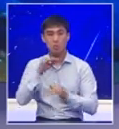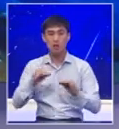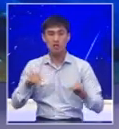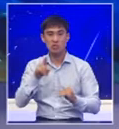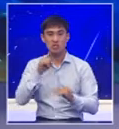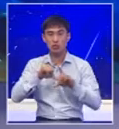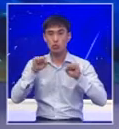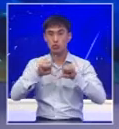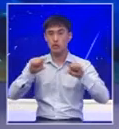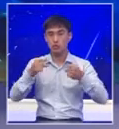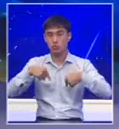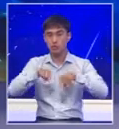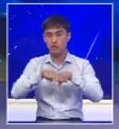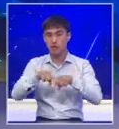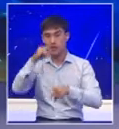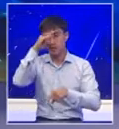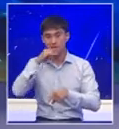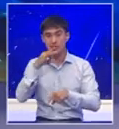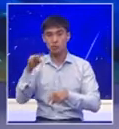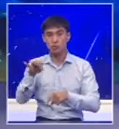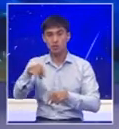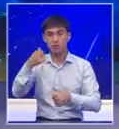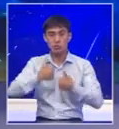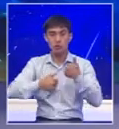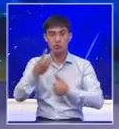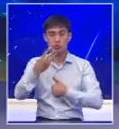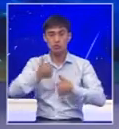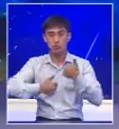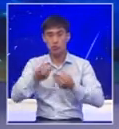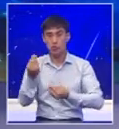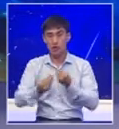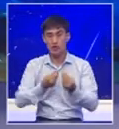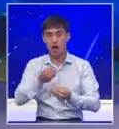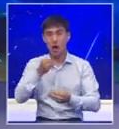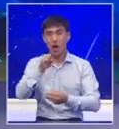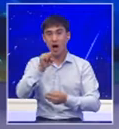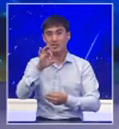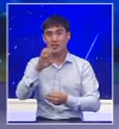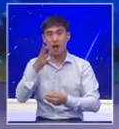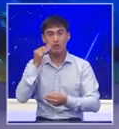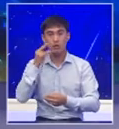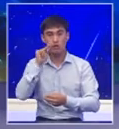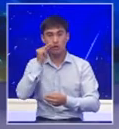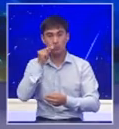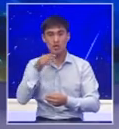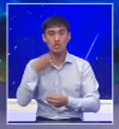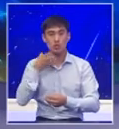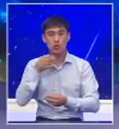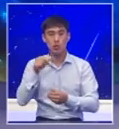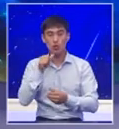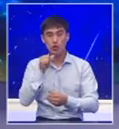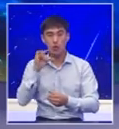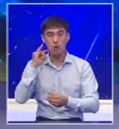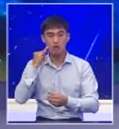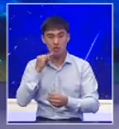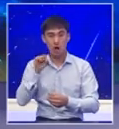мектеп базасында ұйымдастырылған. Қазақстан Республикасы чемпионатының үшінші тур ойындарында Астана, Алматы, Шымкент, Қызылорда, Қостанай,